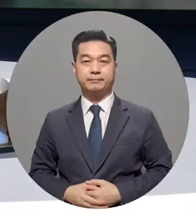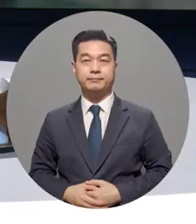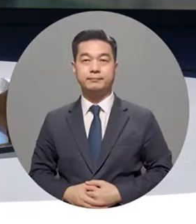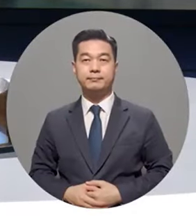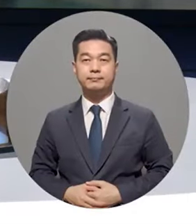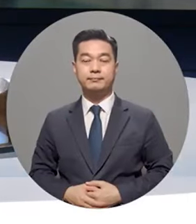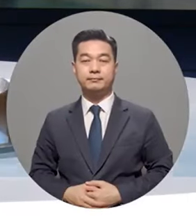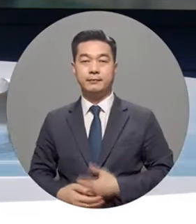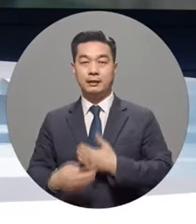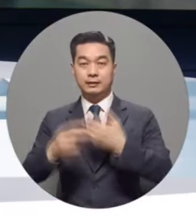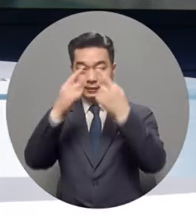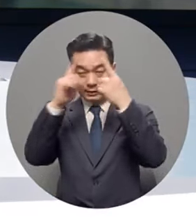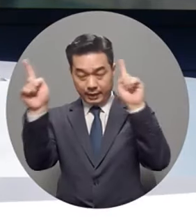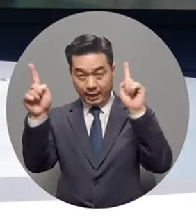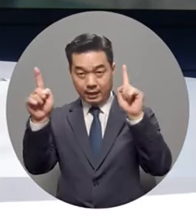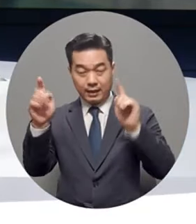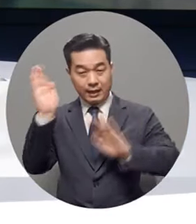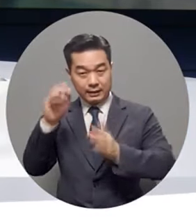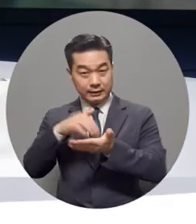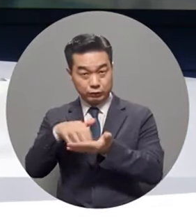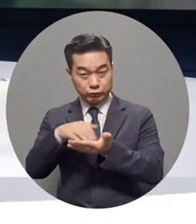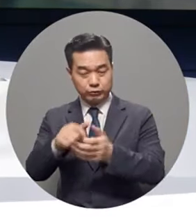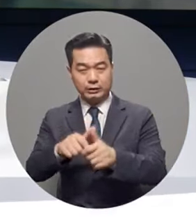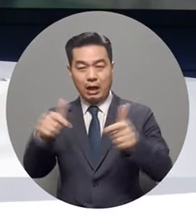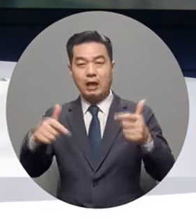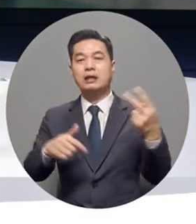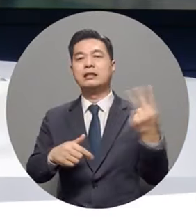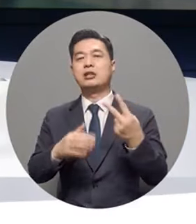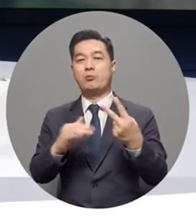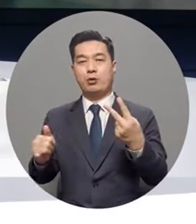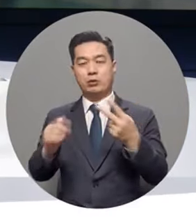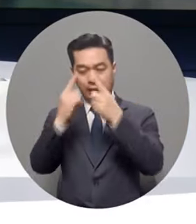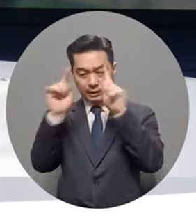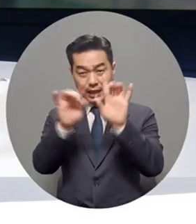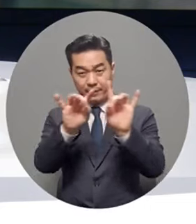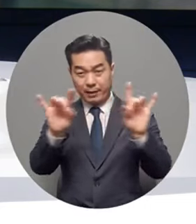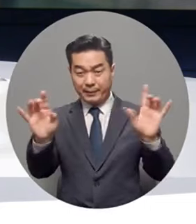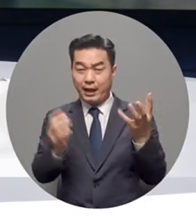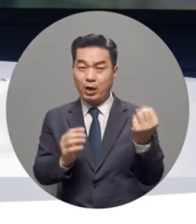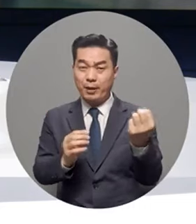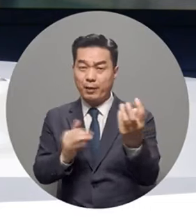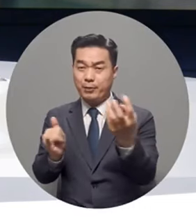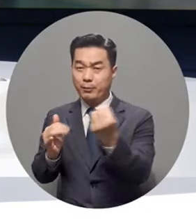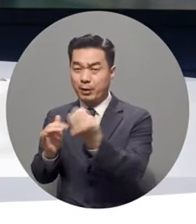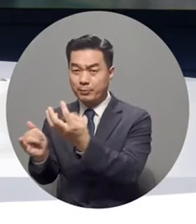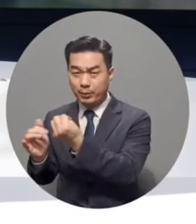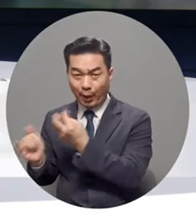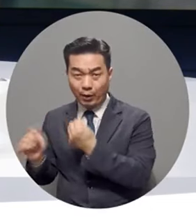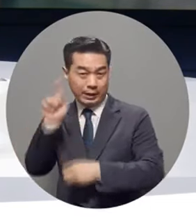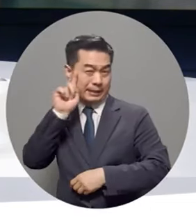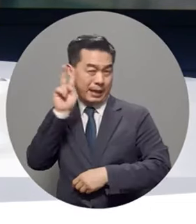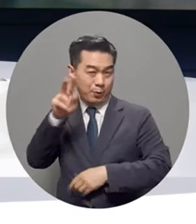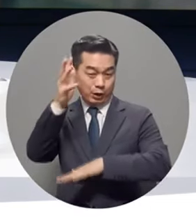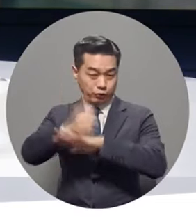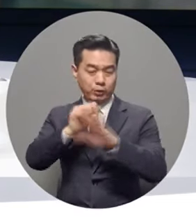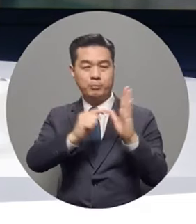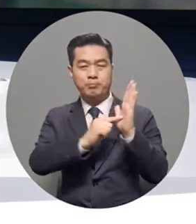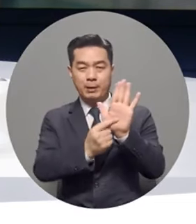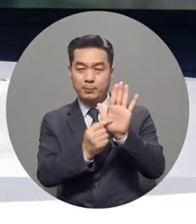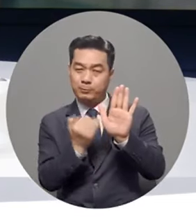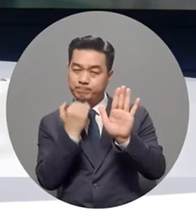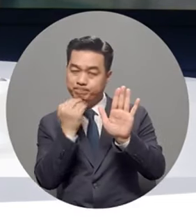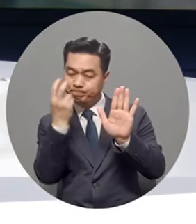의대 정원 2천명 증원 대학마다 얼마나 늘릴지 대해서 정부가 이르면 모래 최종 발표를 검토하고